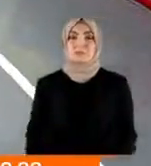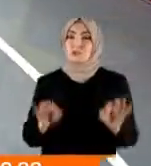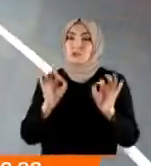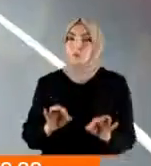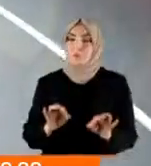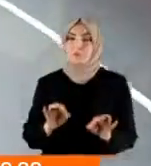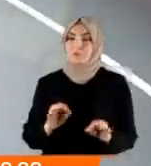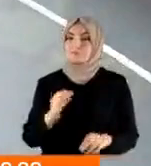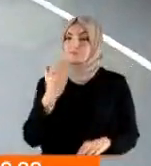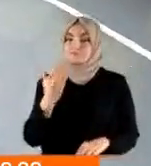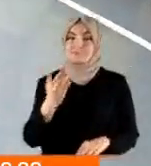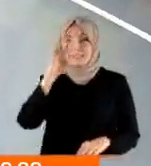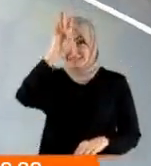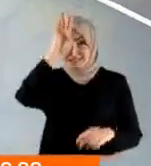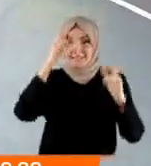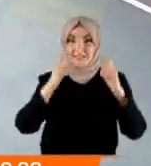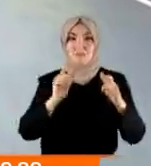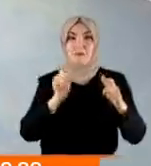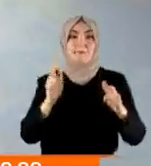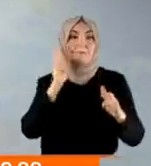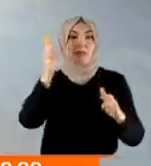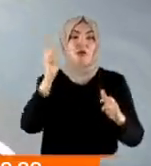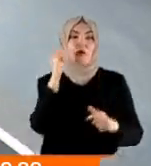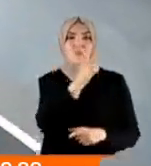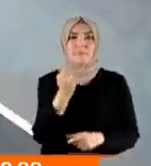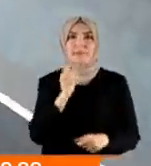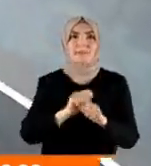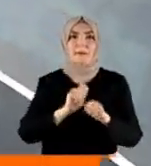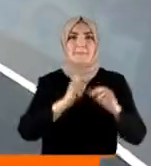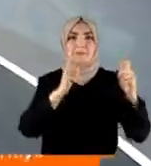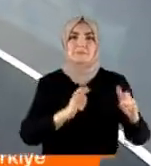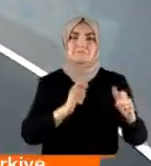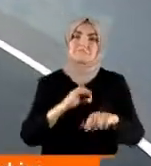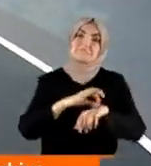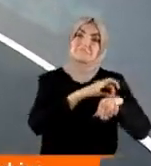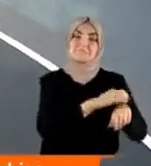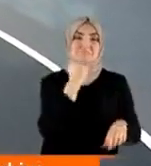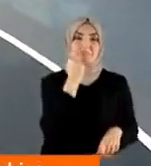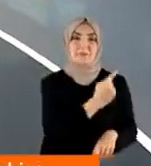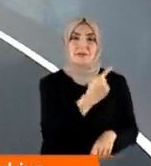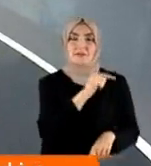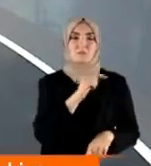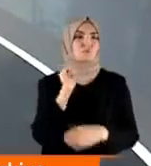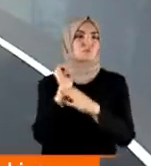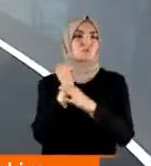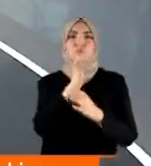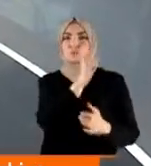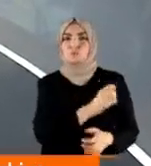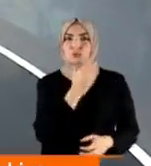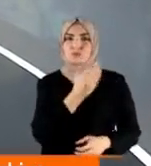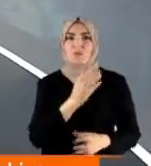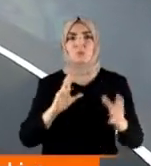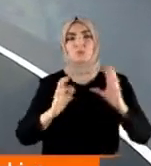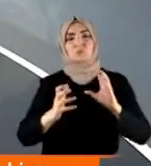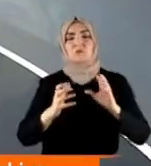Şimdi sizi İstanbul Beyoğlu'nda bir tamirhaneye götüreceğiz. Bu tamirhanenin ustası hurdaya dönmüş otomobilleri alıyor, büyük bir emek